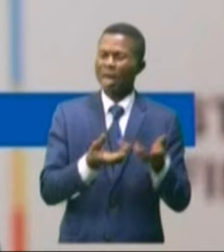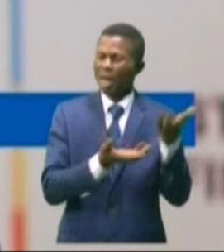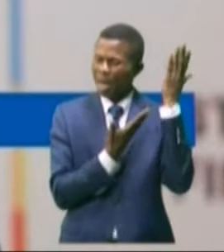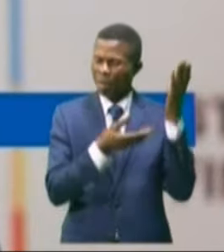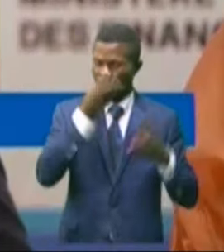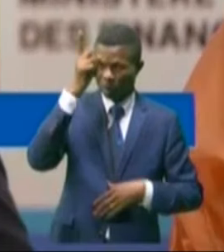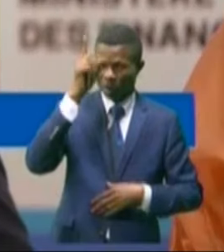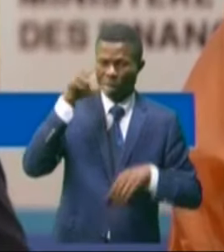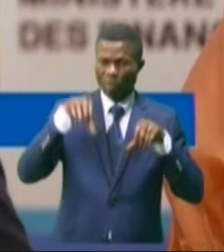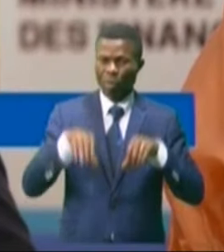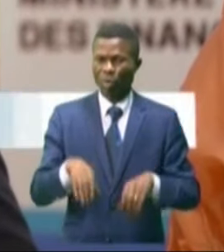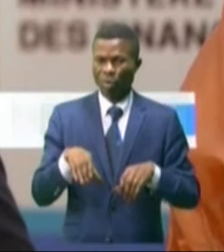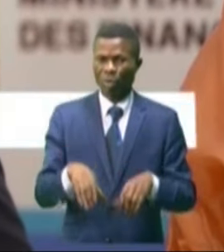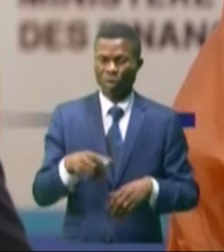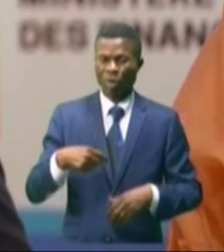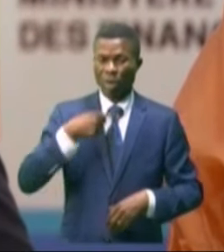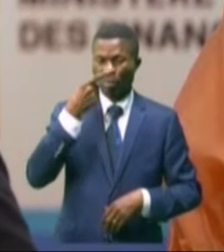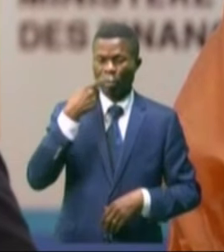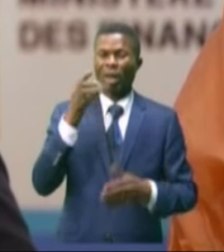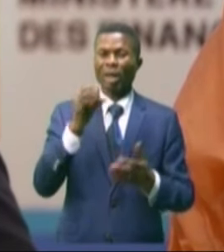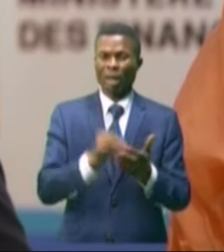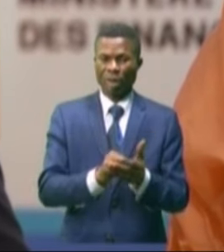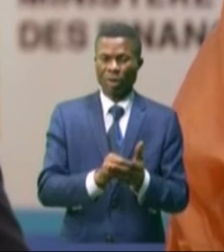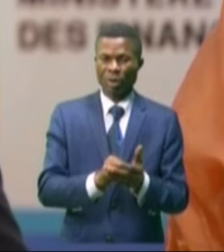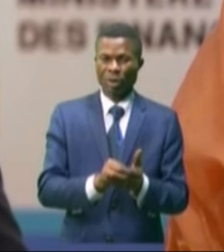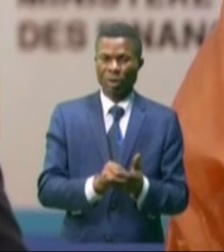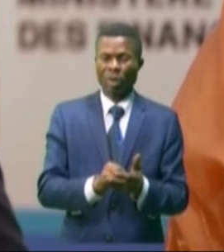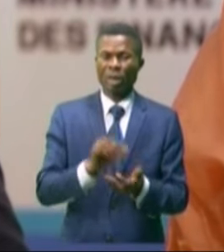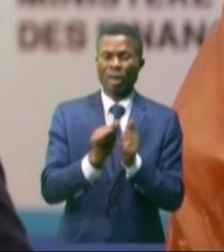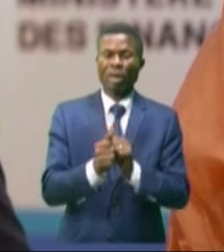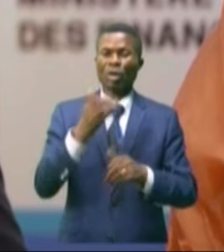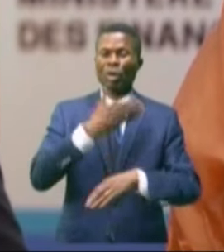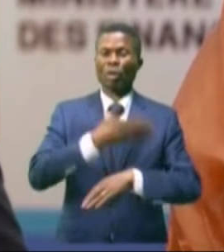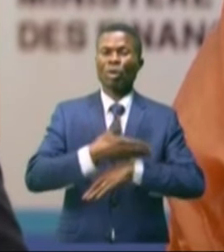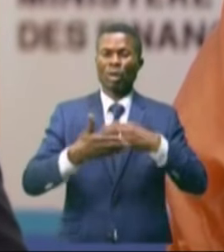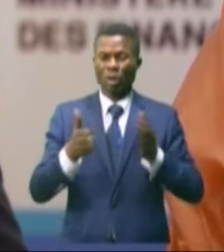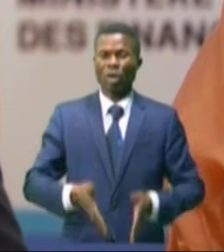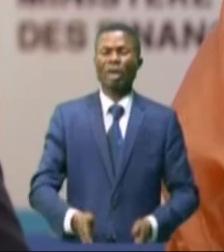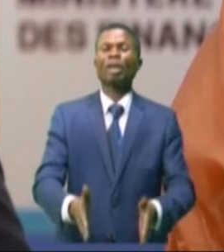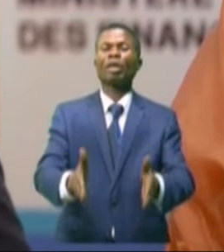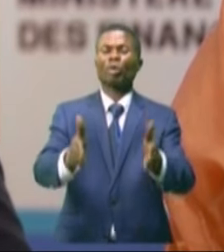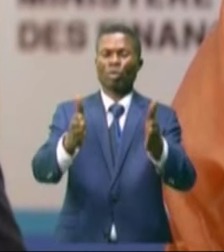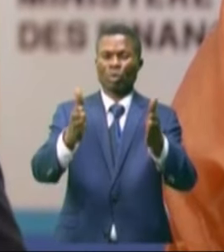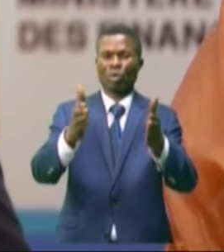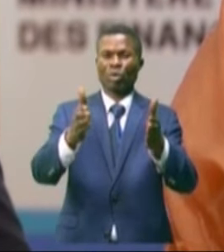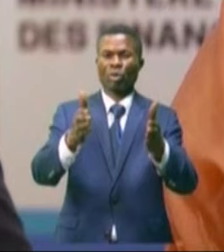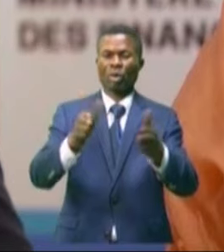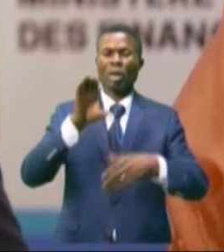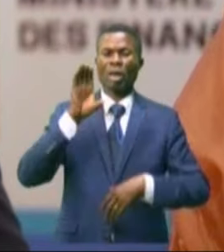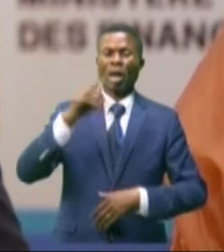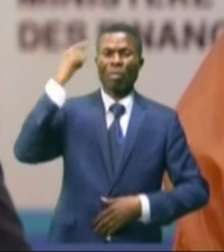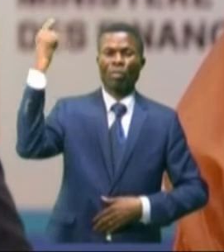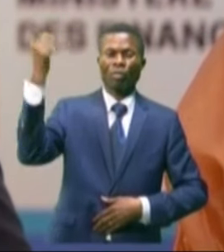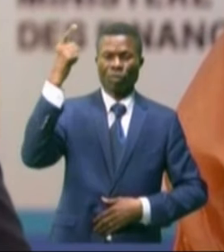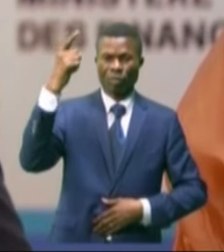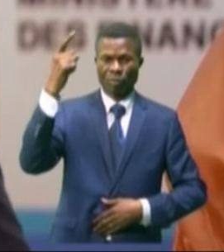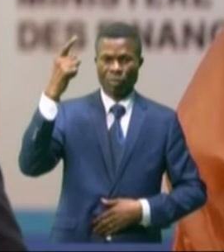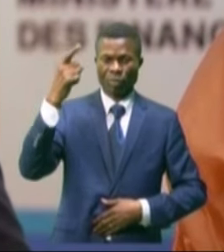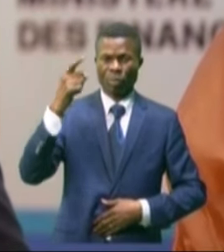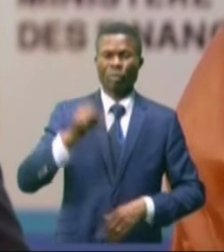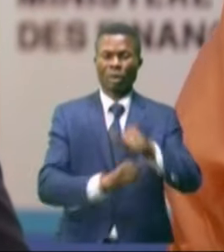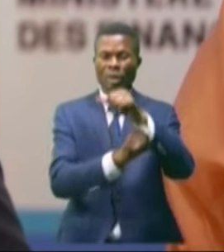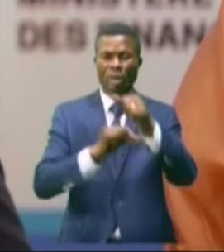le Congo. Nous avons discuté également de l'infrastructure routière. La Banque mondiale appuie le gouvernement pour